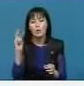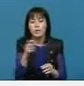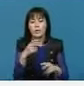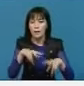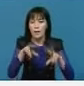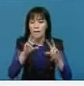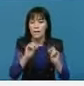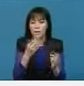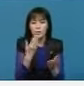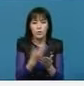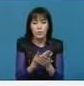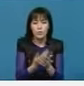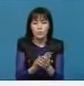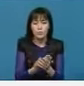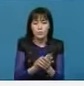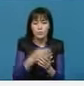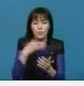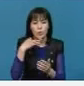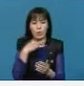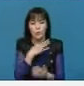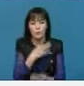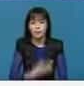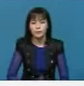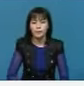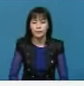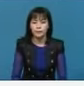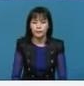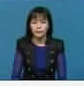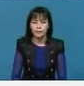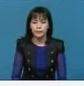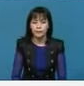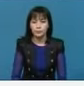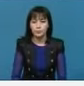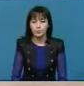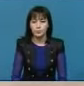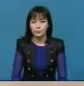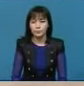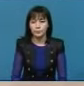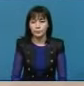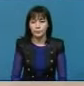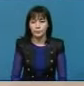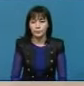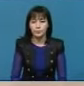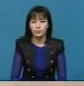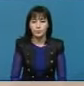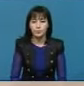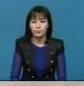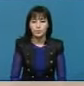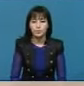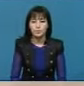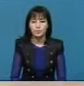сұраныс әлдеқайда жоғары. Мақсұт Айтжанов, Абай Құралбаев, Садыр Абдуманап, оңтүстік ақпарат.